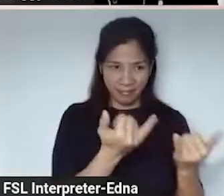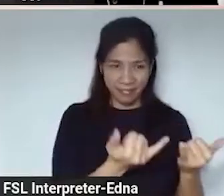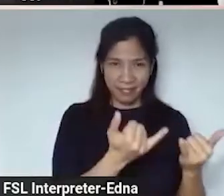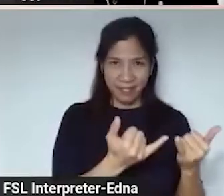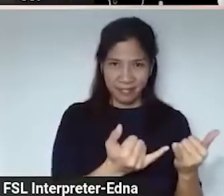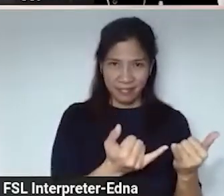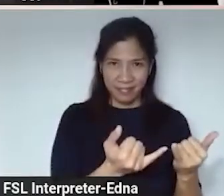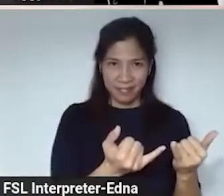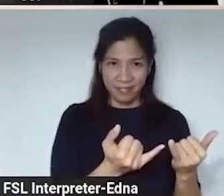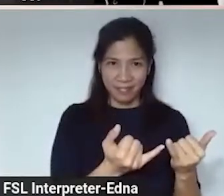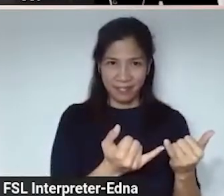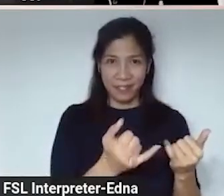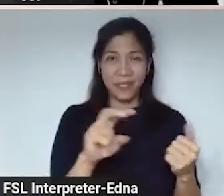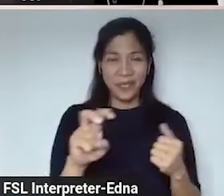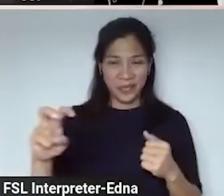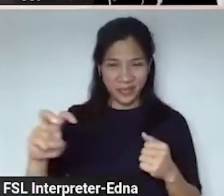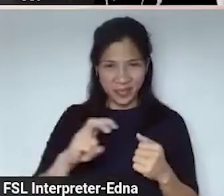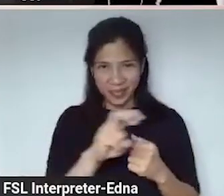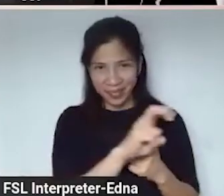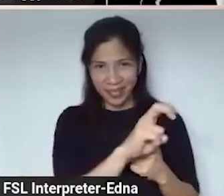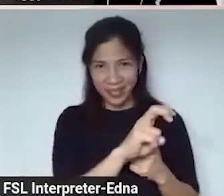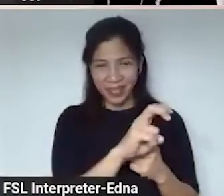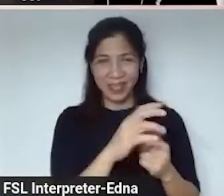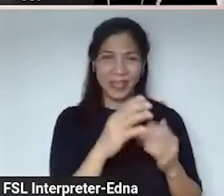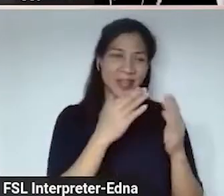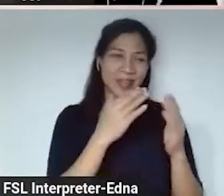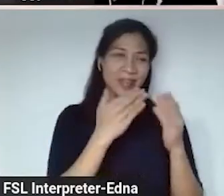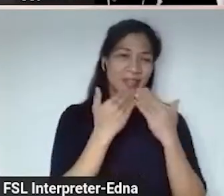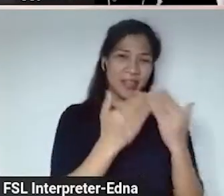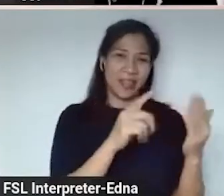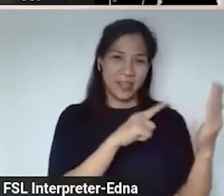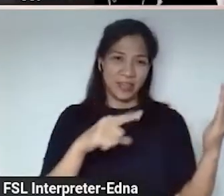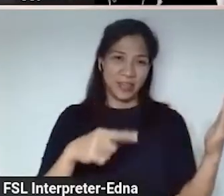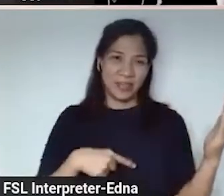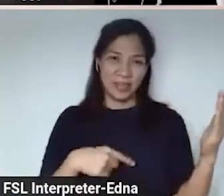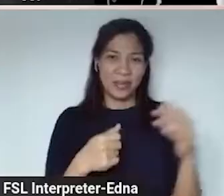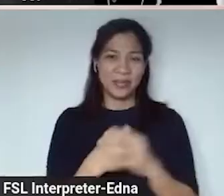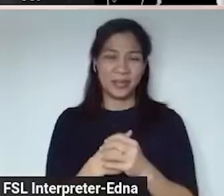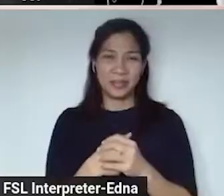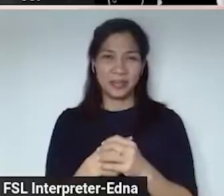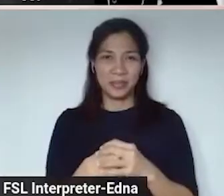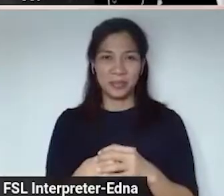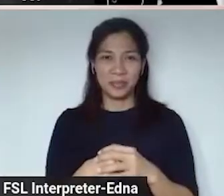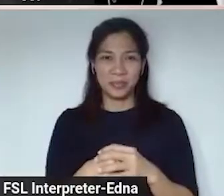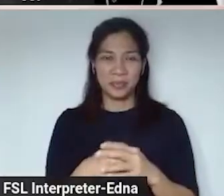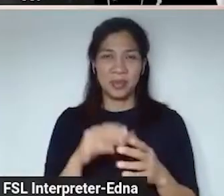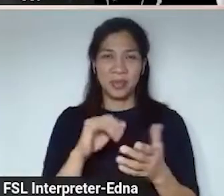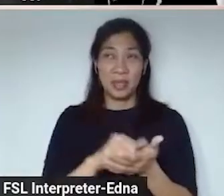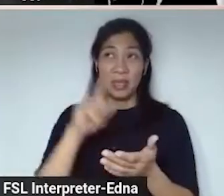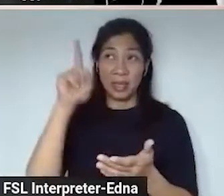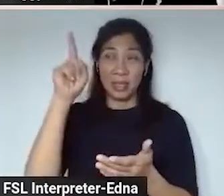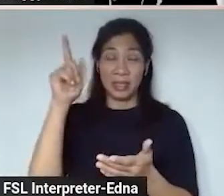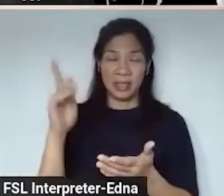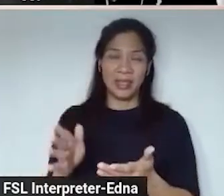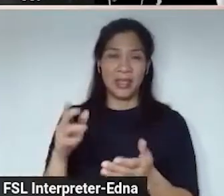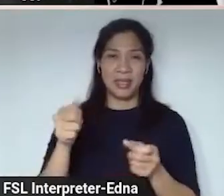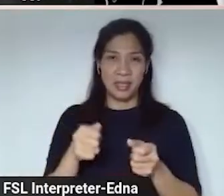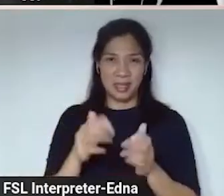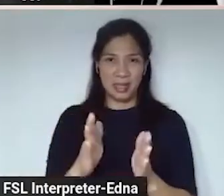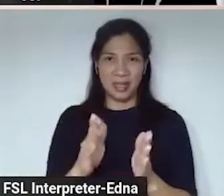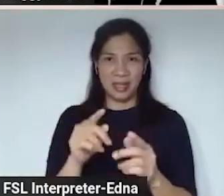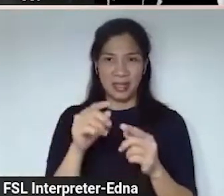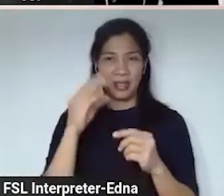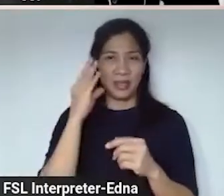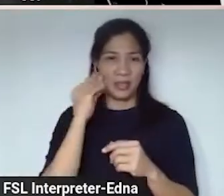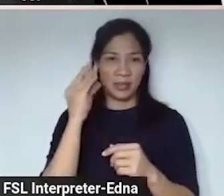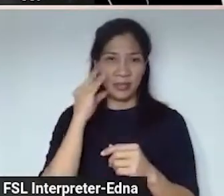journey, you know, we would like to thank the Lord for that journey that He allowed you to experience. At we pray na mas marami ka pang